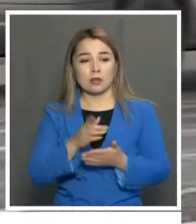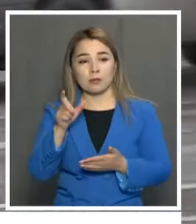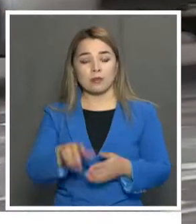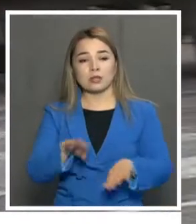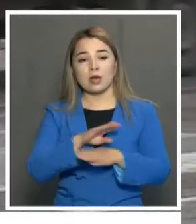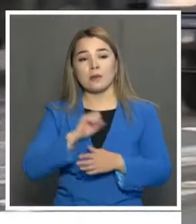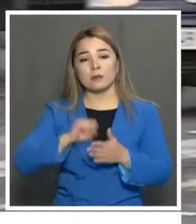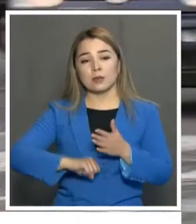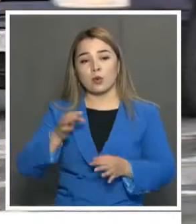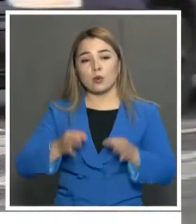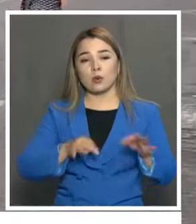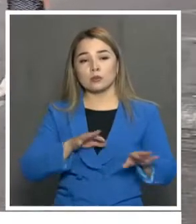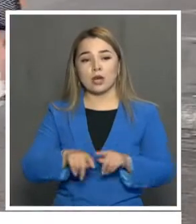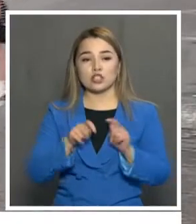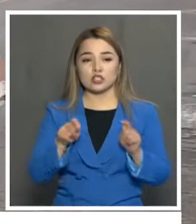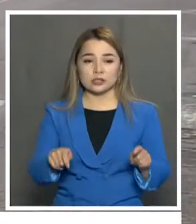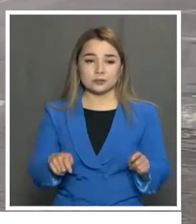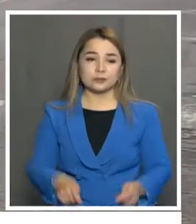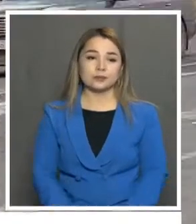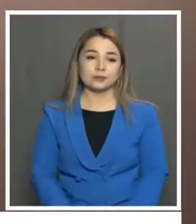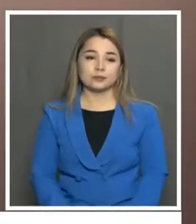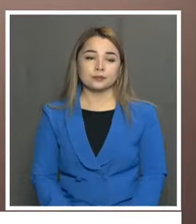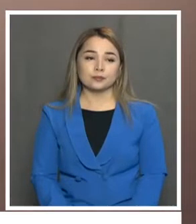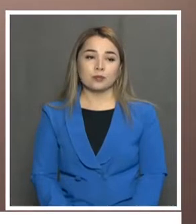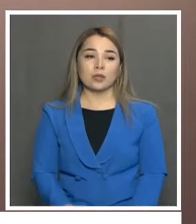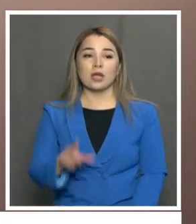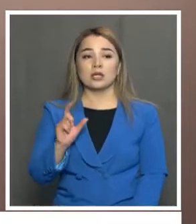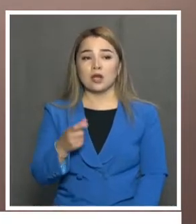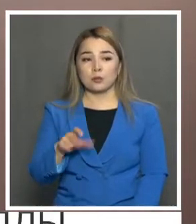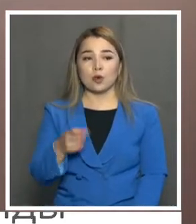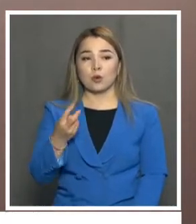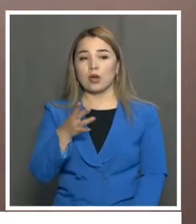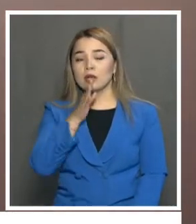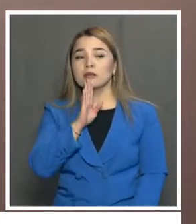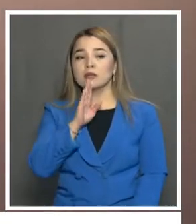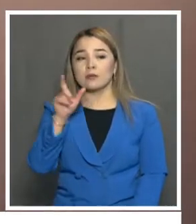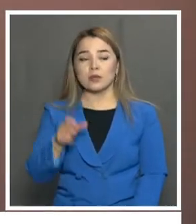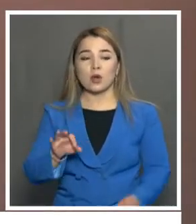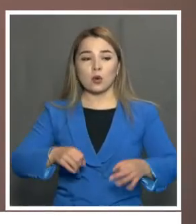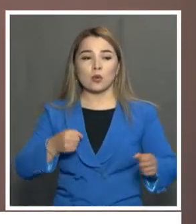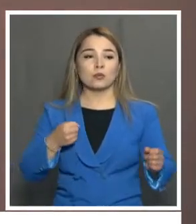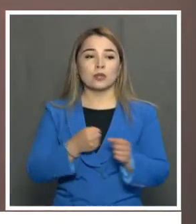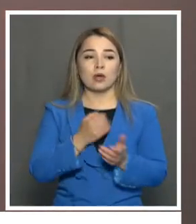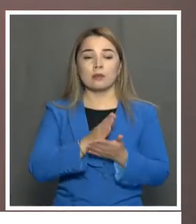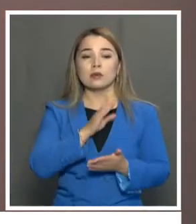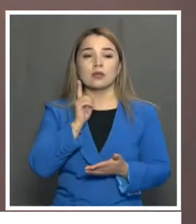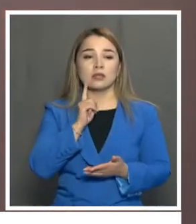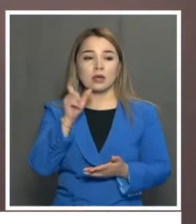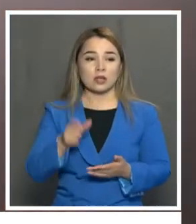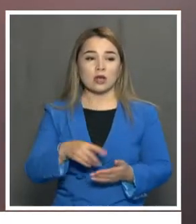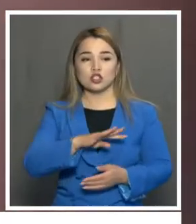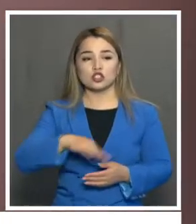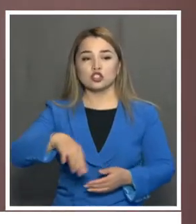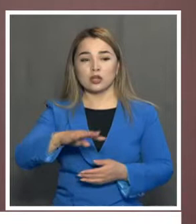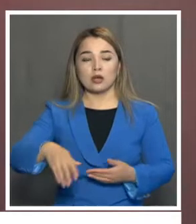өліміне қатысты қылмыстық іс қозғалды. Ал Екібастұз қаласында 12 жасар қыз баланы көлік қағып кетті. Жасөспірім жүргінші жолағынан өтіп